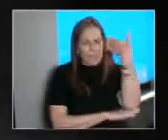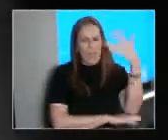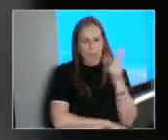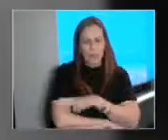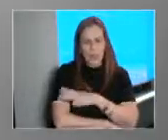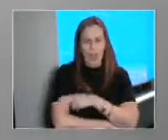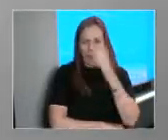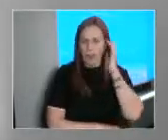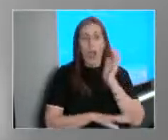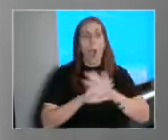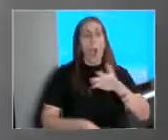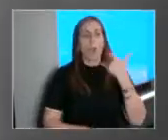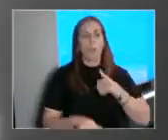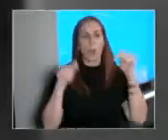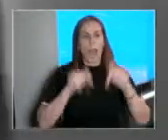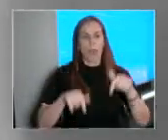צברים!